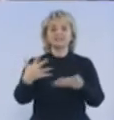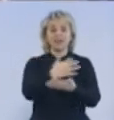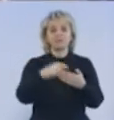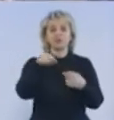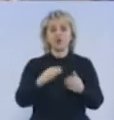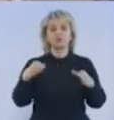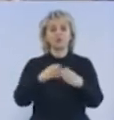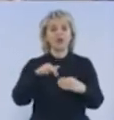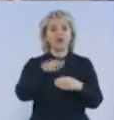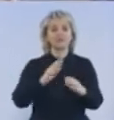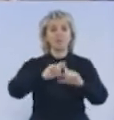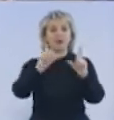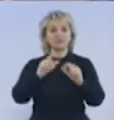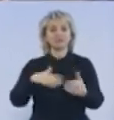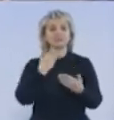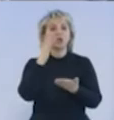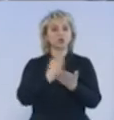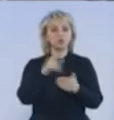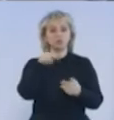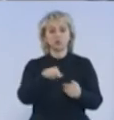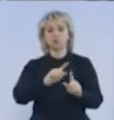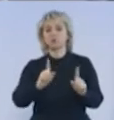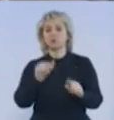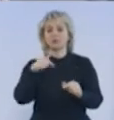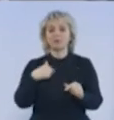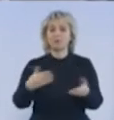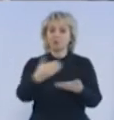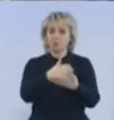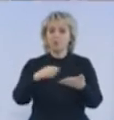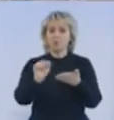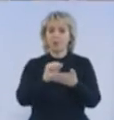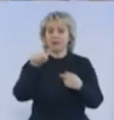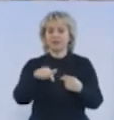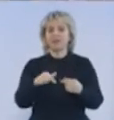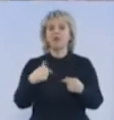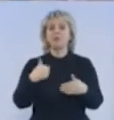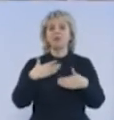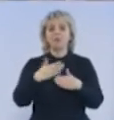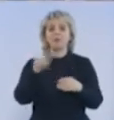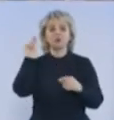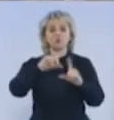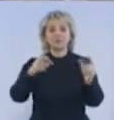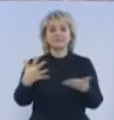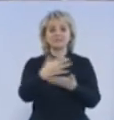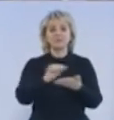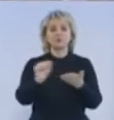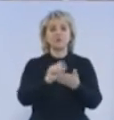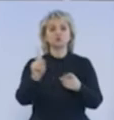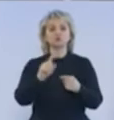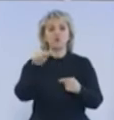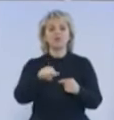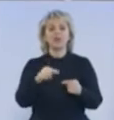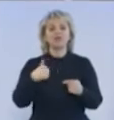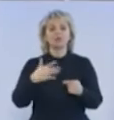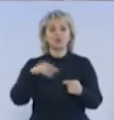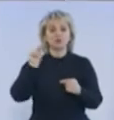да, и ходили по магазинам, спрашивали, есть ли у них что-то нам на сбор макулатуры. Мы помогаем нашей школе собирать макулатуру, чтобы наша